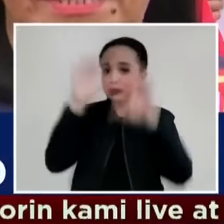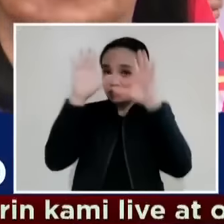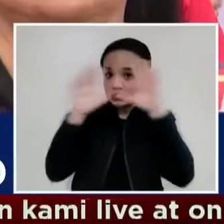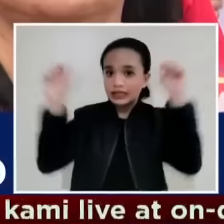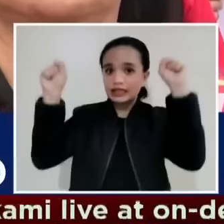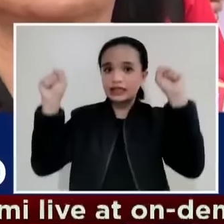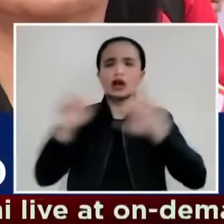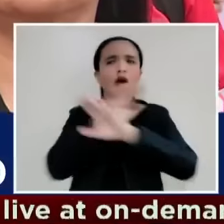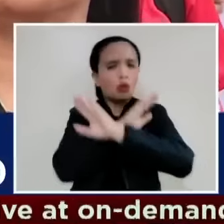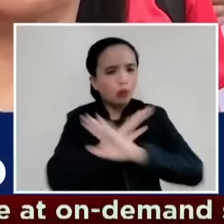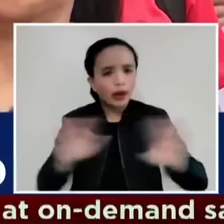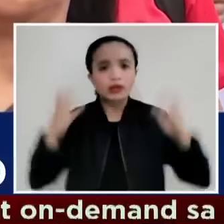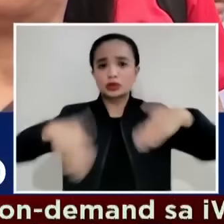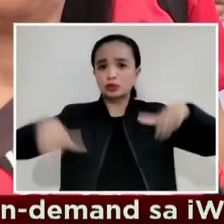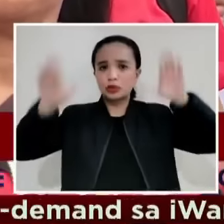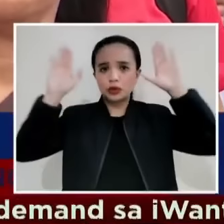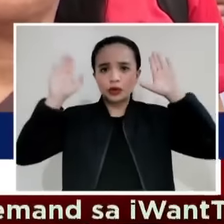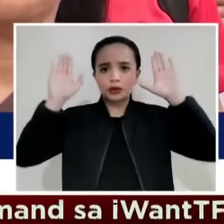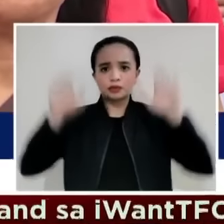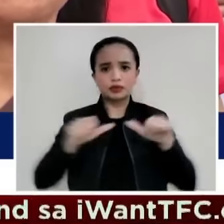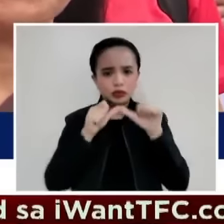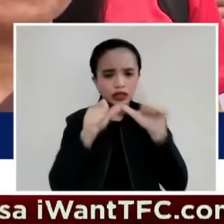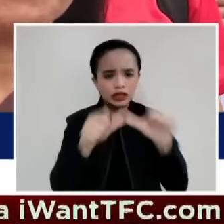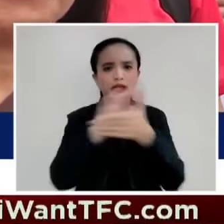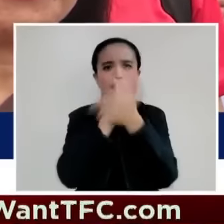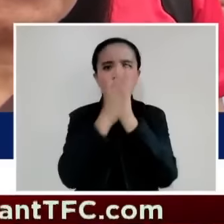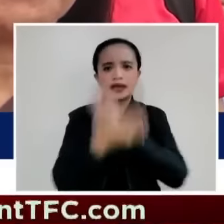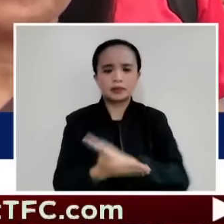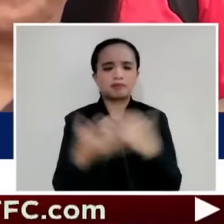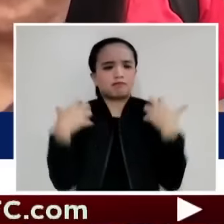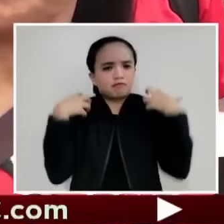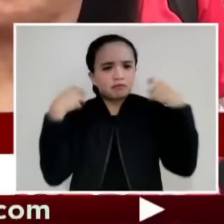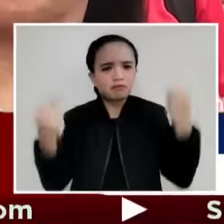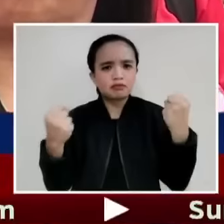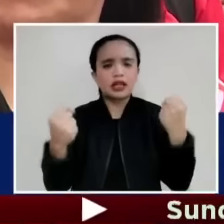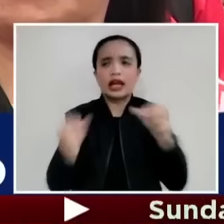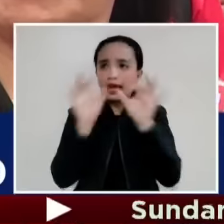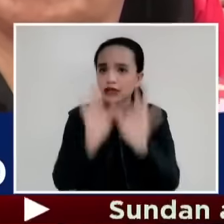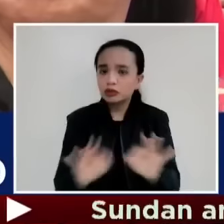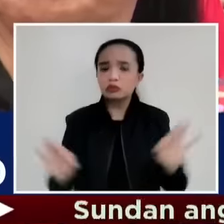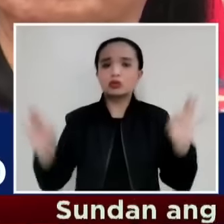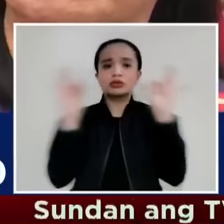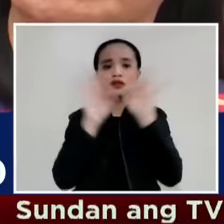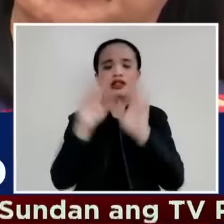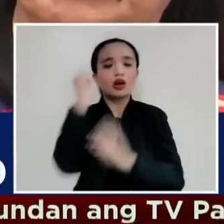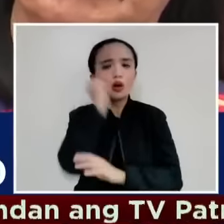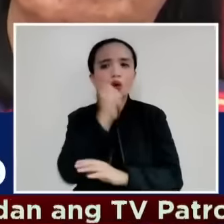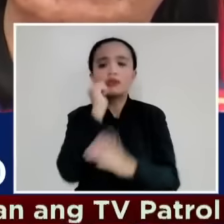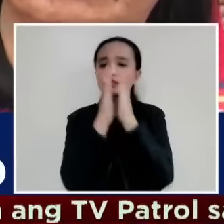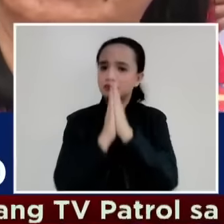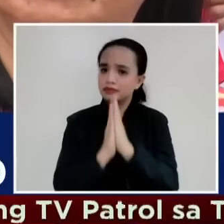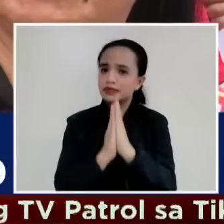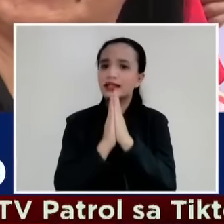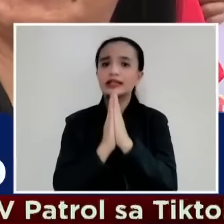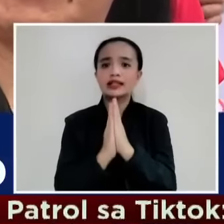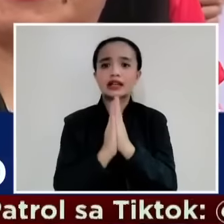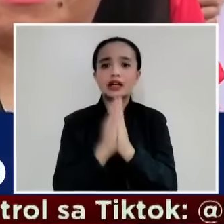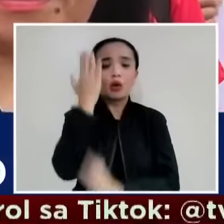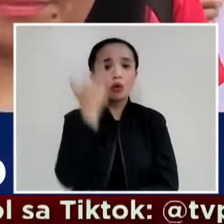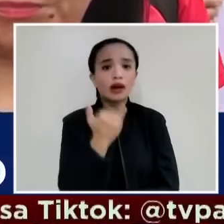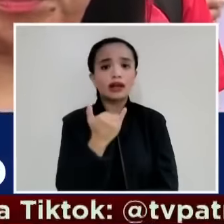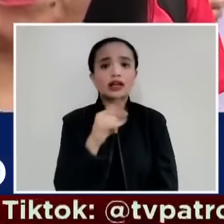sumuko, manindigan at maging matibay. At higit sa lahat, ay laging manalangin dahil hindi naman po